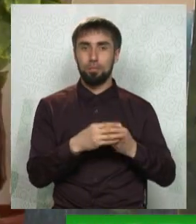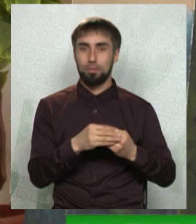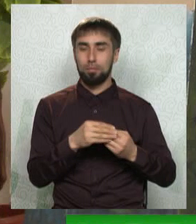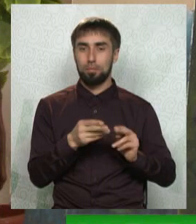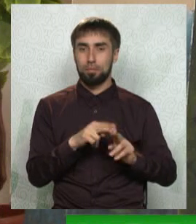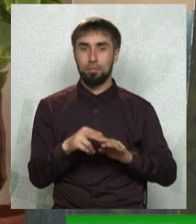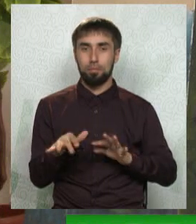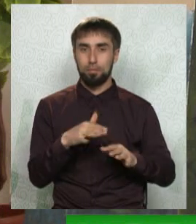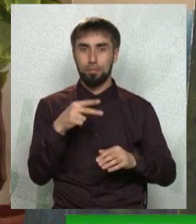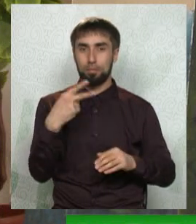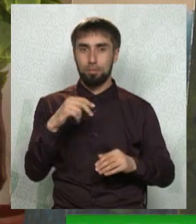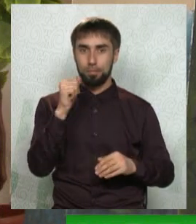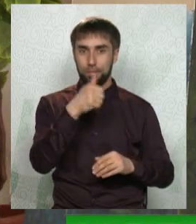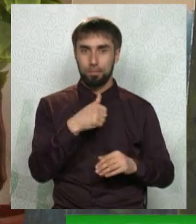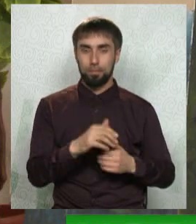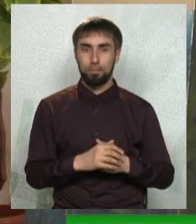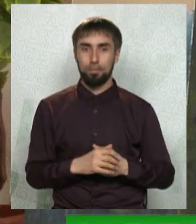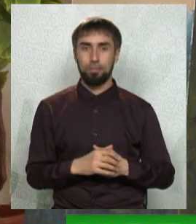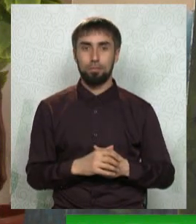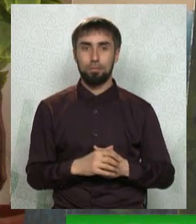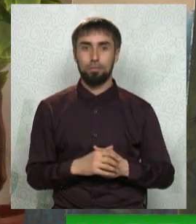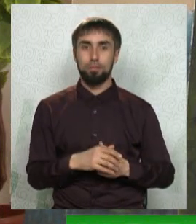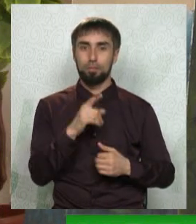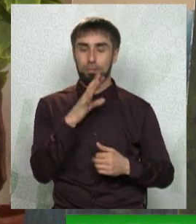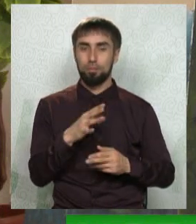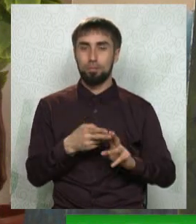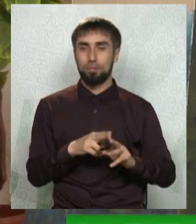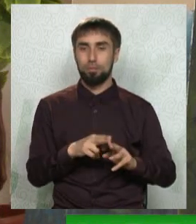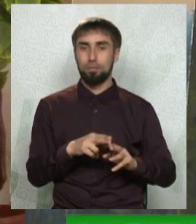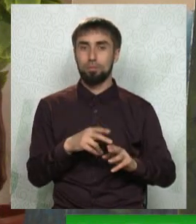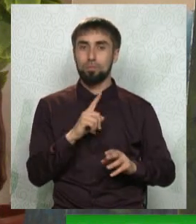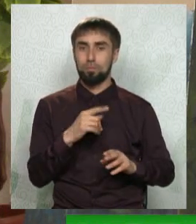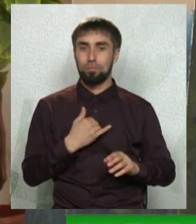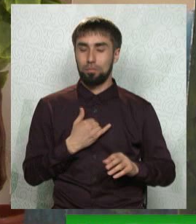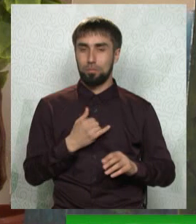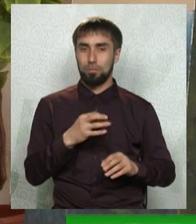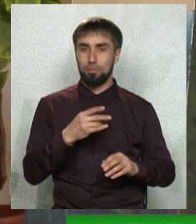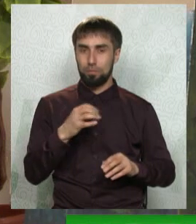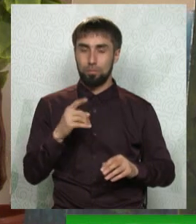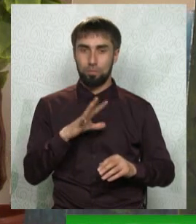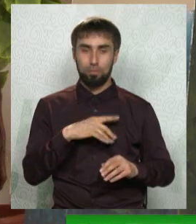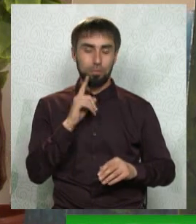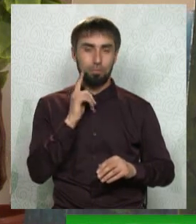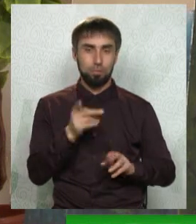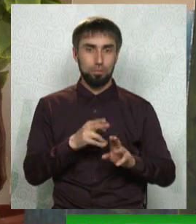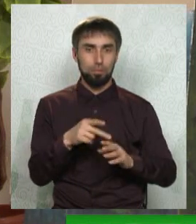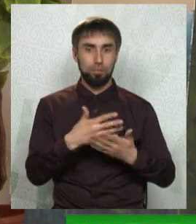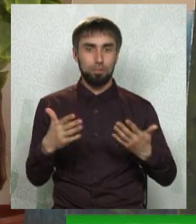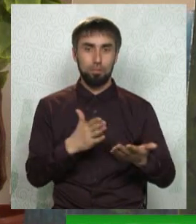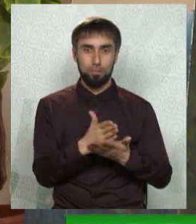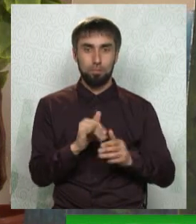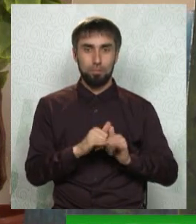всего 2020 года, конечно же, не будет преувеличением сказать о том, что у нас молодежь интегрируется вообще практически во все